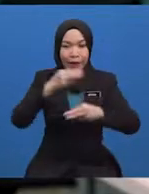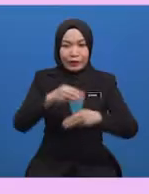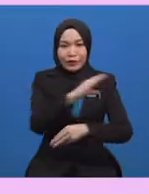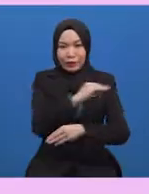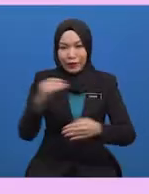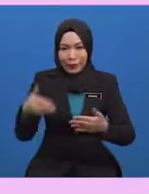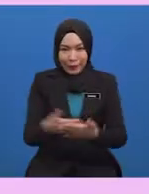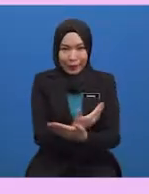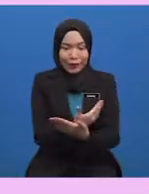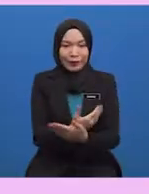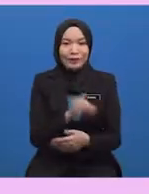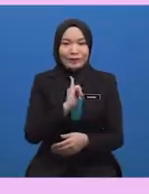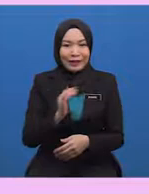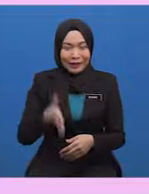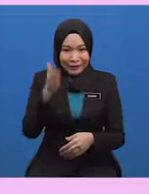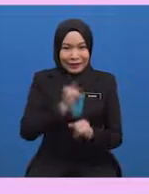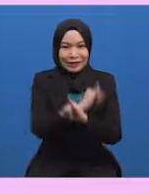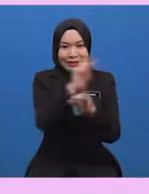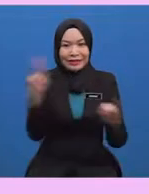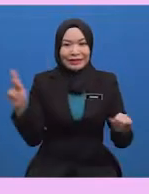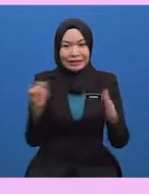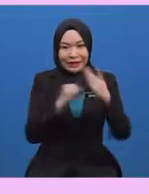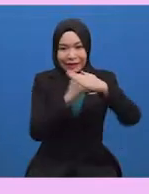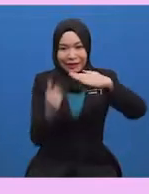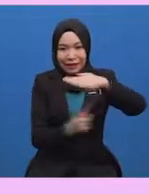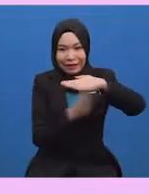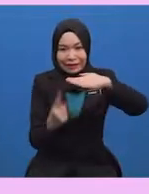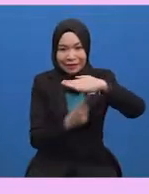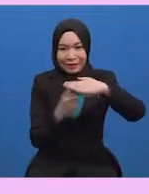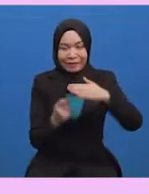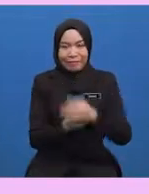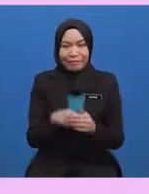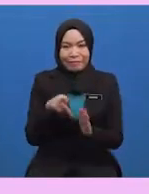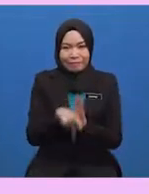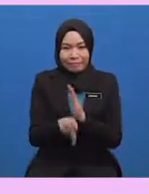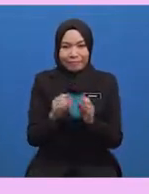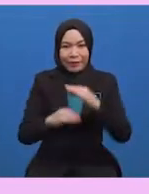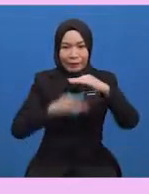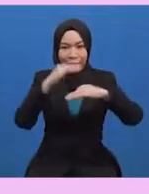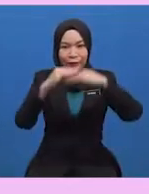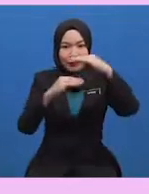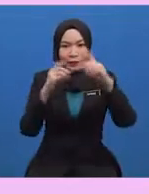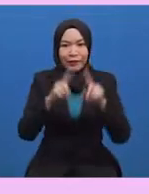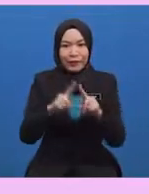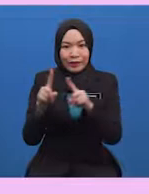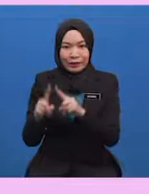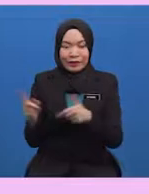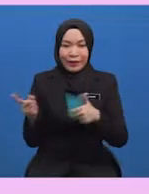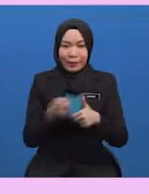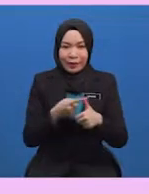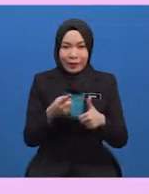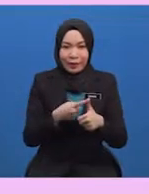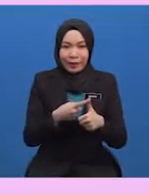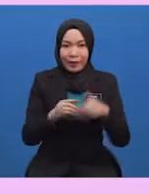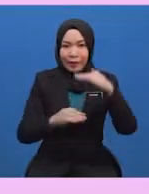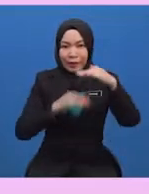tentang dasar dan strategi pembangunan desa. Strategi pertama ialah pembangunan in